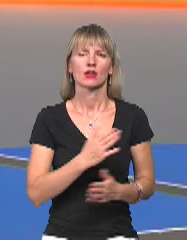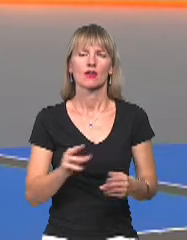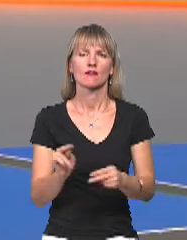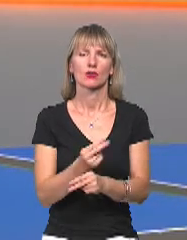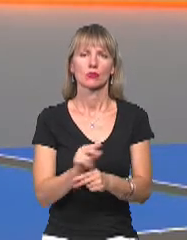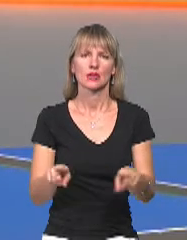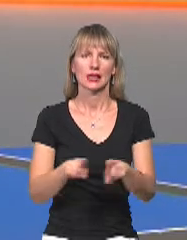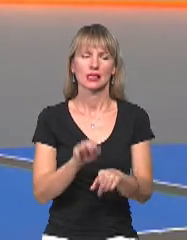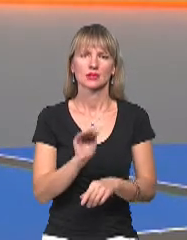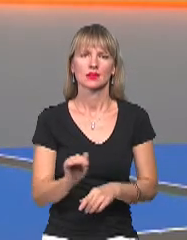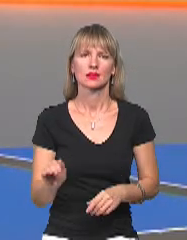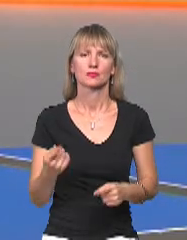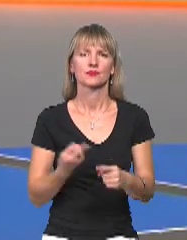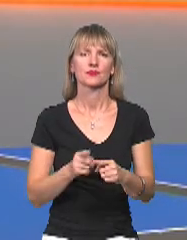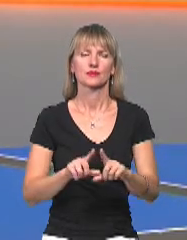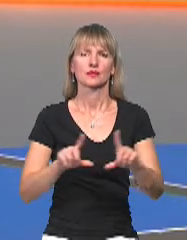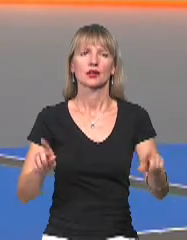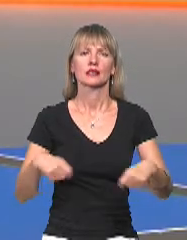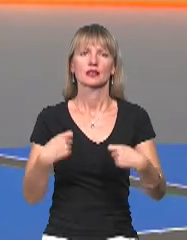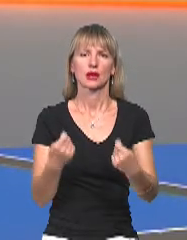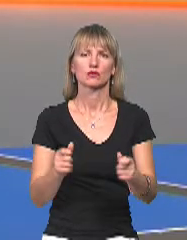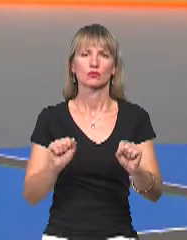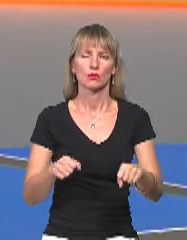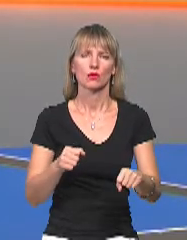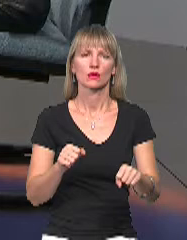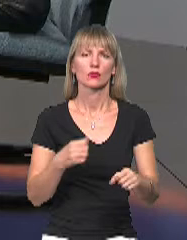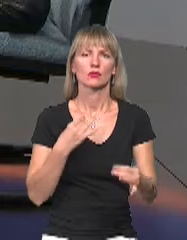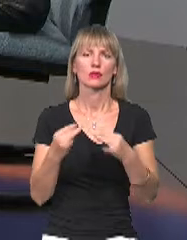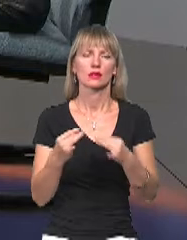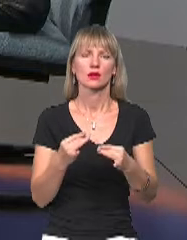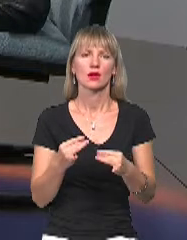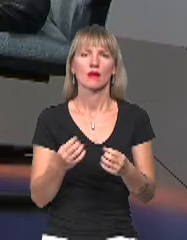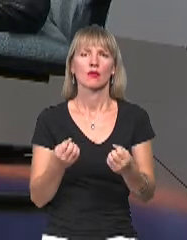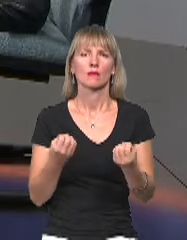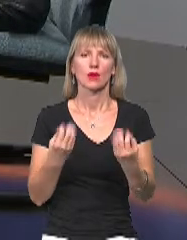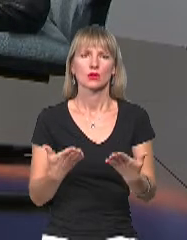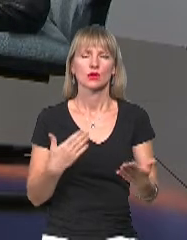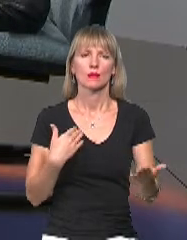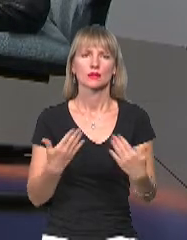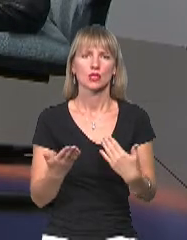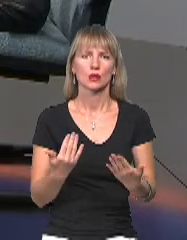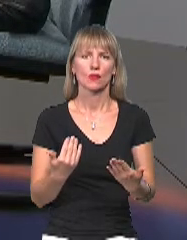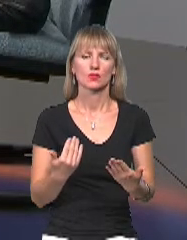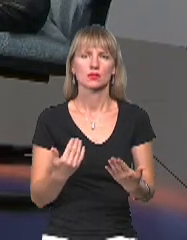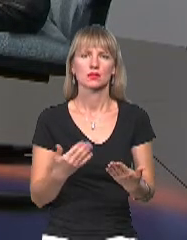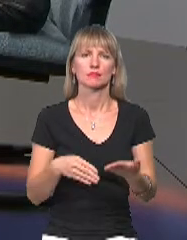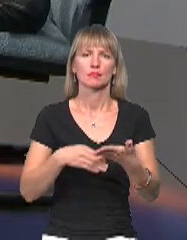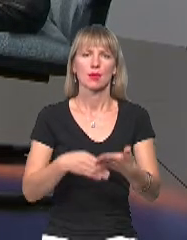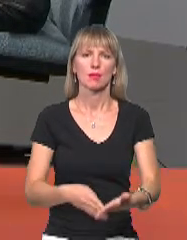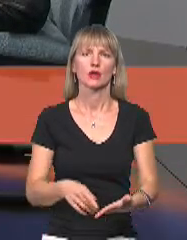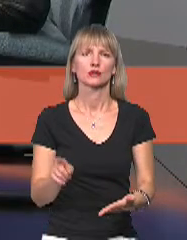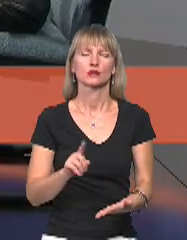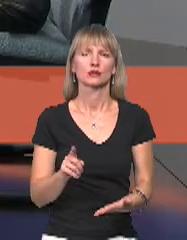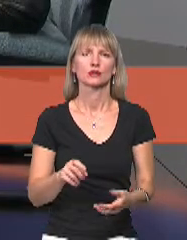таких дітей. Ці заходи дають змогу батькам поспілкуватися в неформальній обстановці, сприяють тому, що